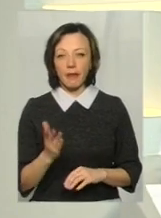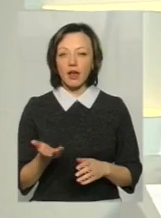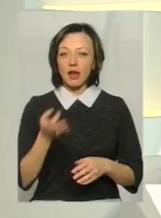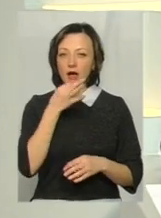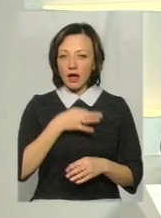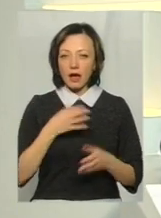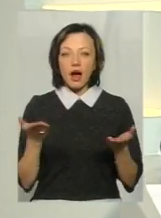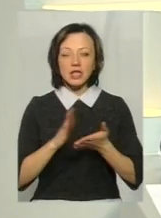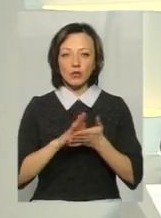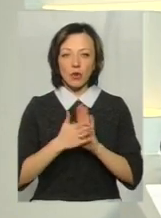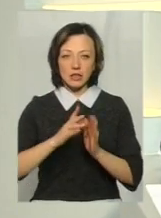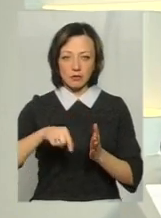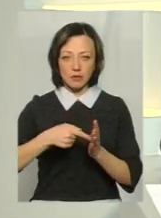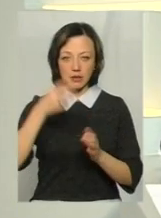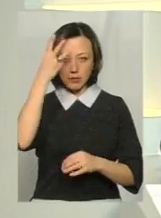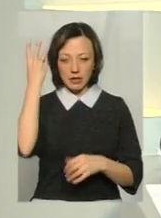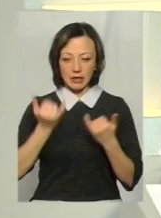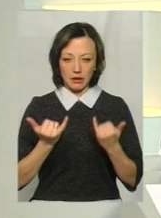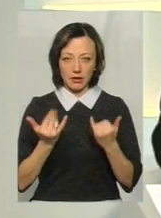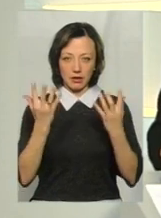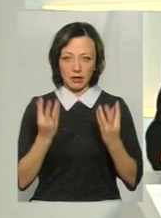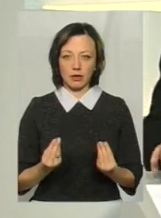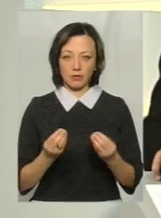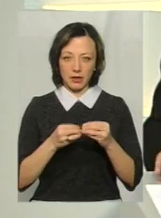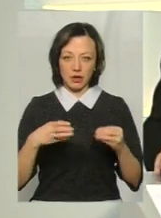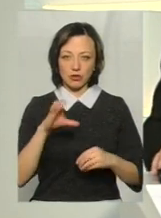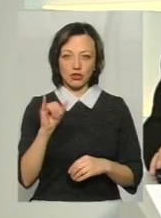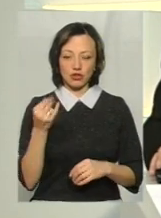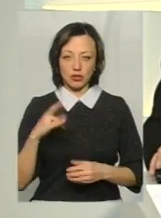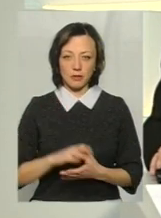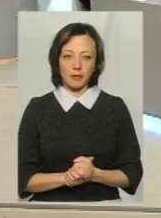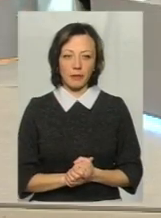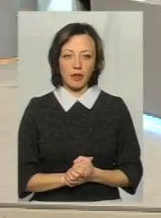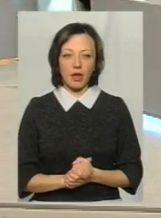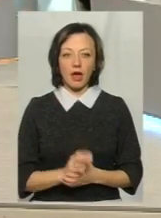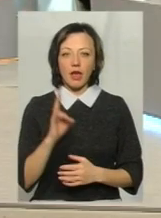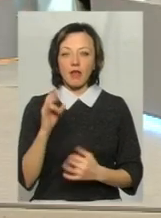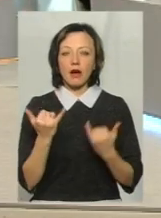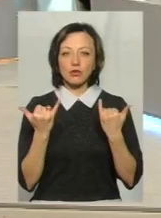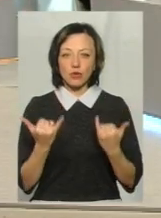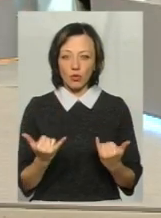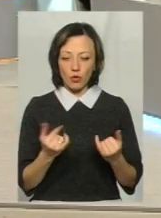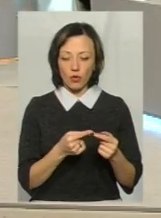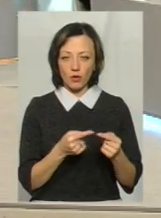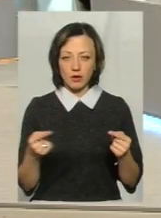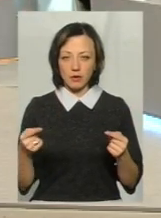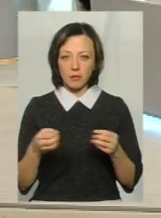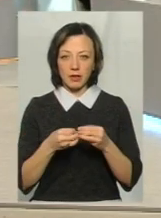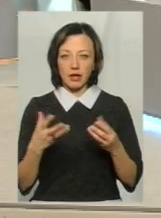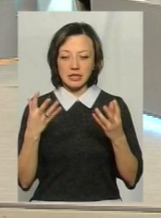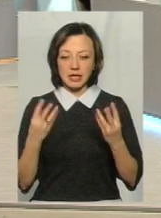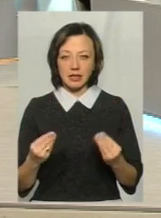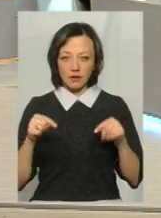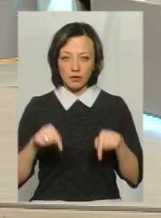ситуація в місті Хмельницькому на даний момент, сьогодні, 15 січня? На сьогодні, за такий невеликий період, за 15 днів